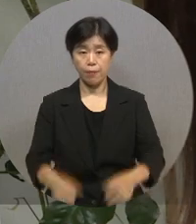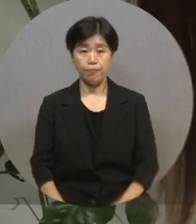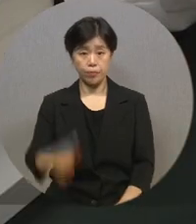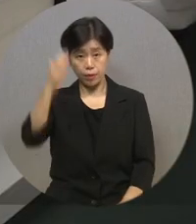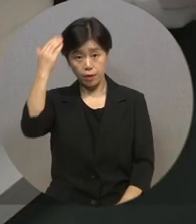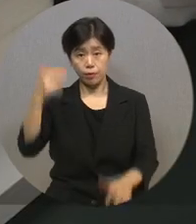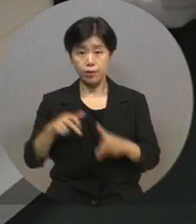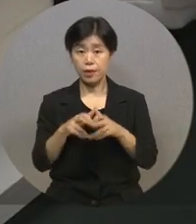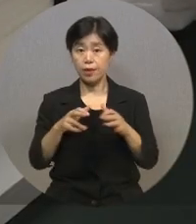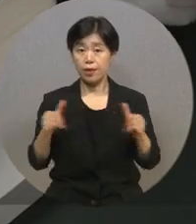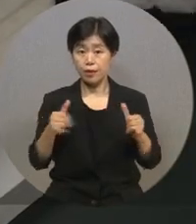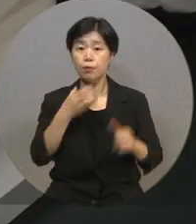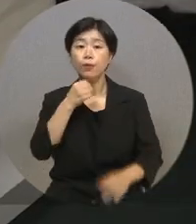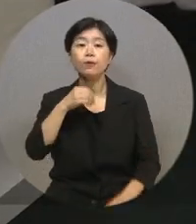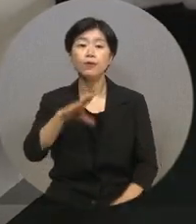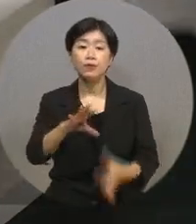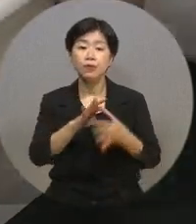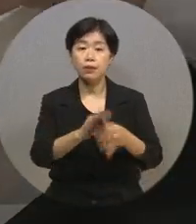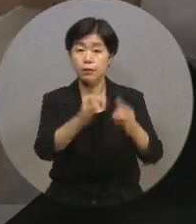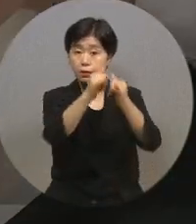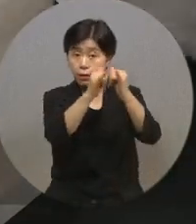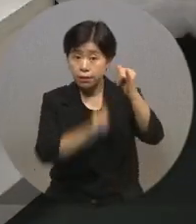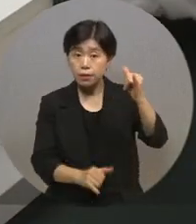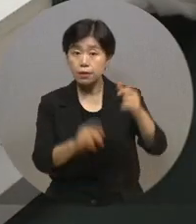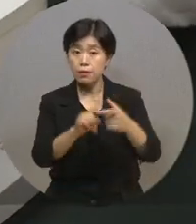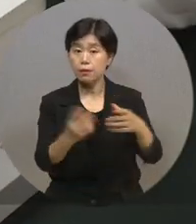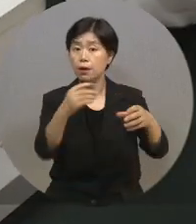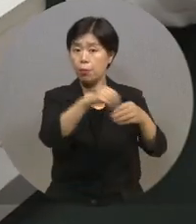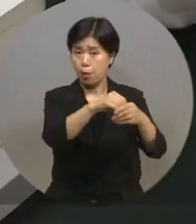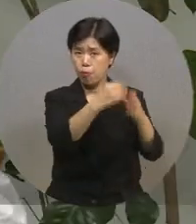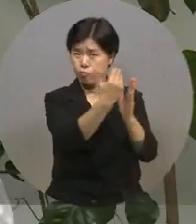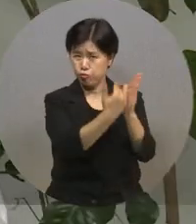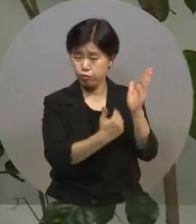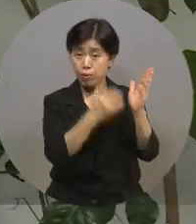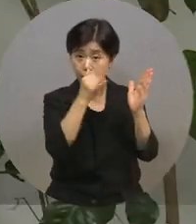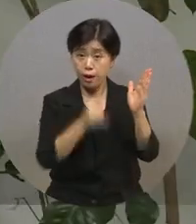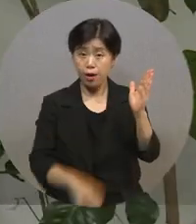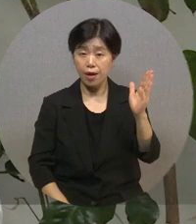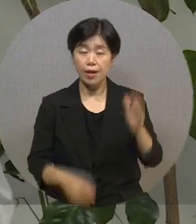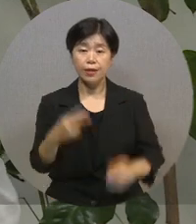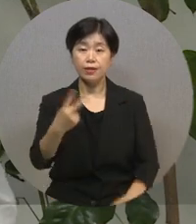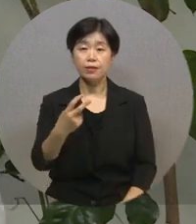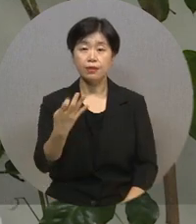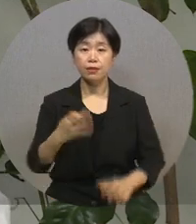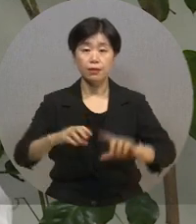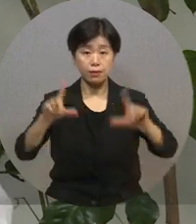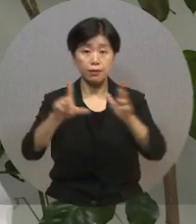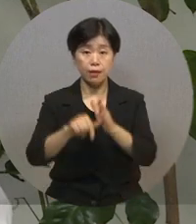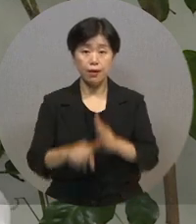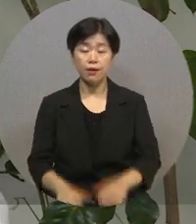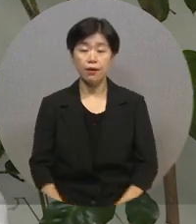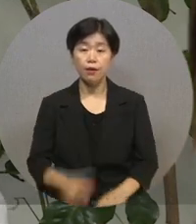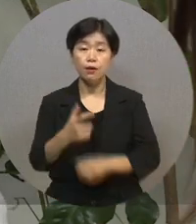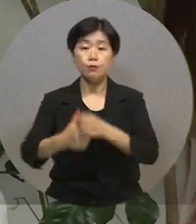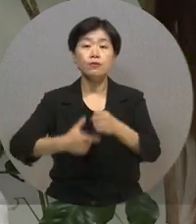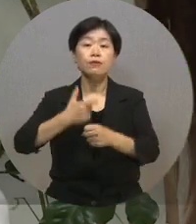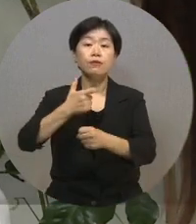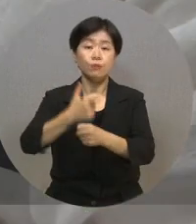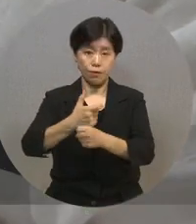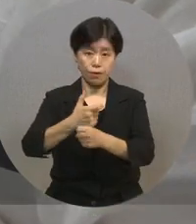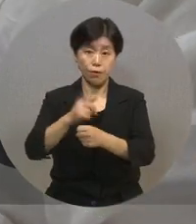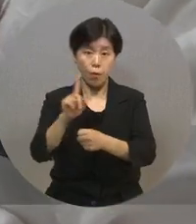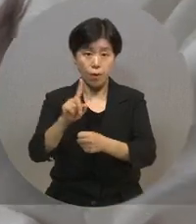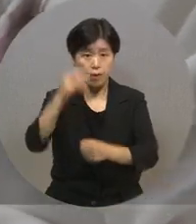역사를 정리를 했고 거기 다 여기 담겨져 있고요. 그리고 2014년도에는 60주년